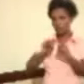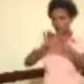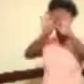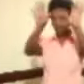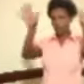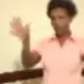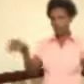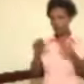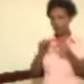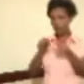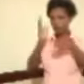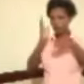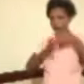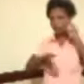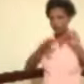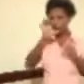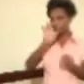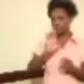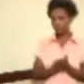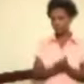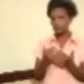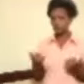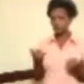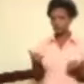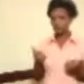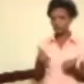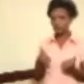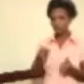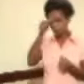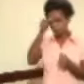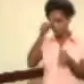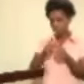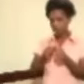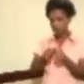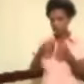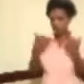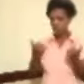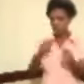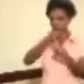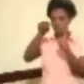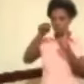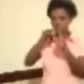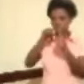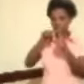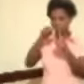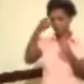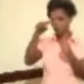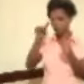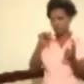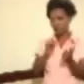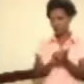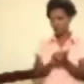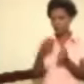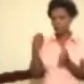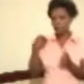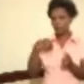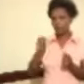loco, que j'ai dit dans tête, non. Nous pourrions, rappeler thème que nous pourrions aborder jeudi. Jeudi, comme thème, nous